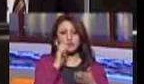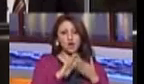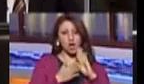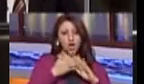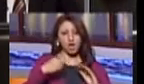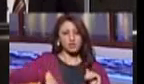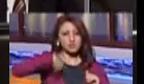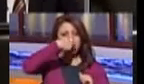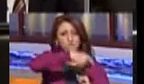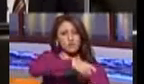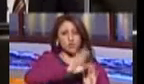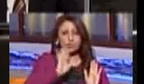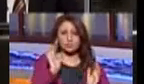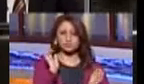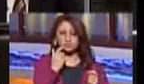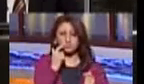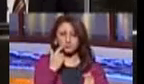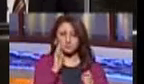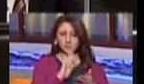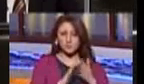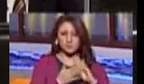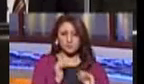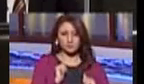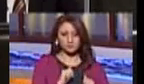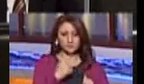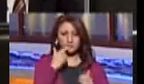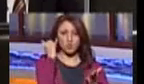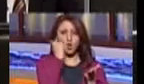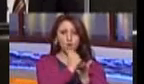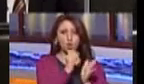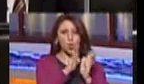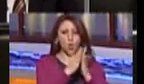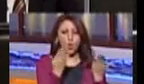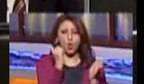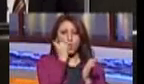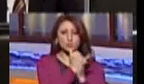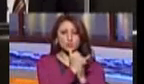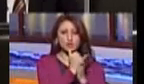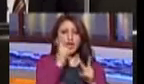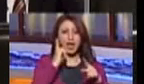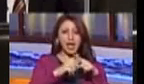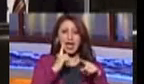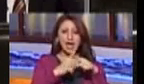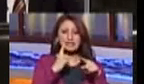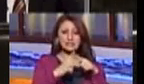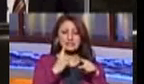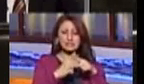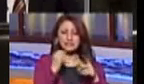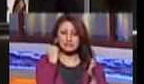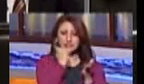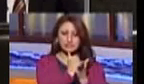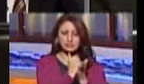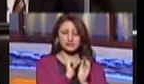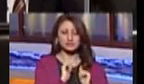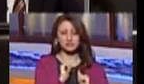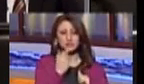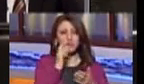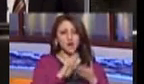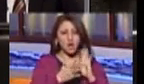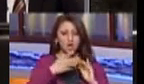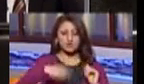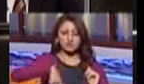قد يبقى بعد هذا سوى قضية رخص الحديد التي أيضا لم نستطع أن ندافع عنه لأنه